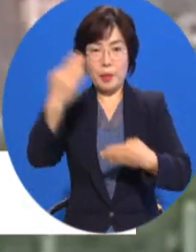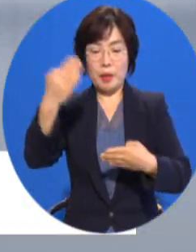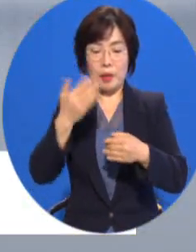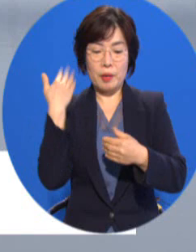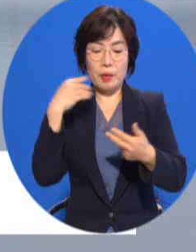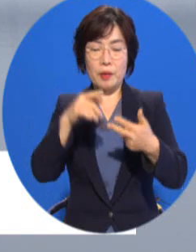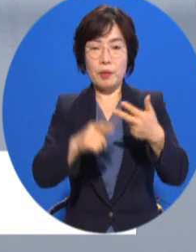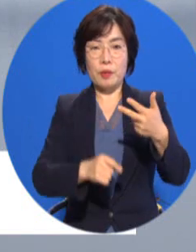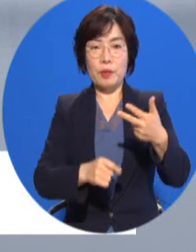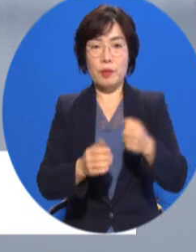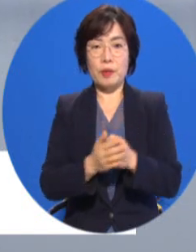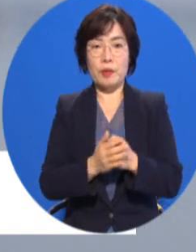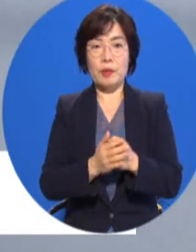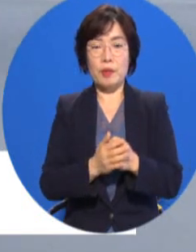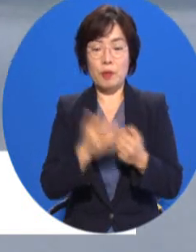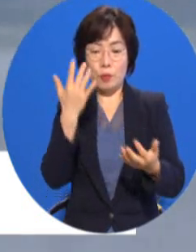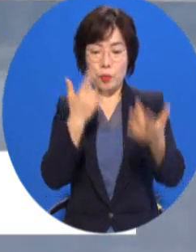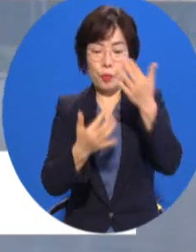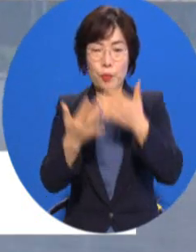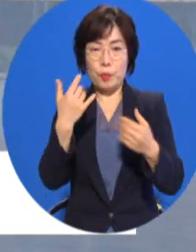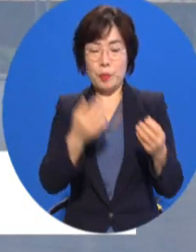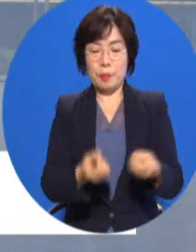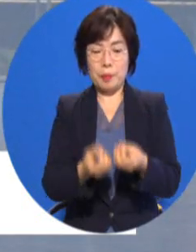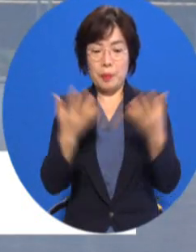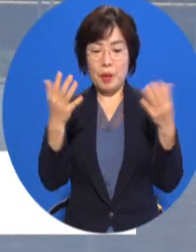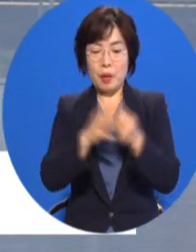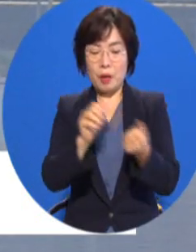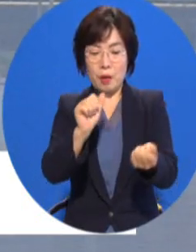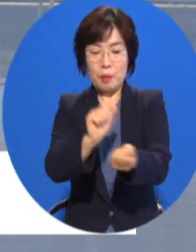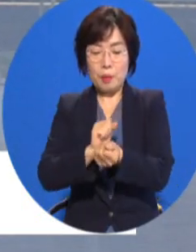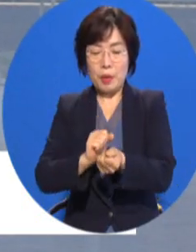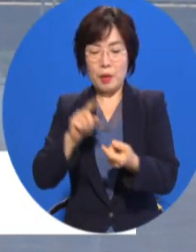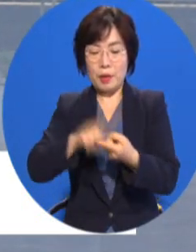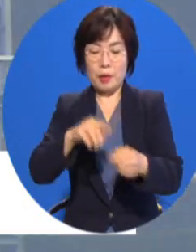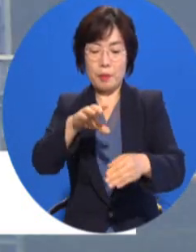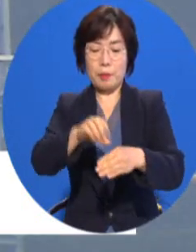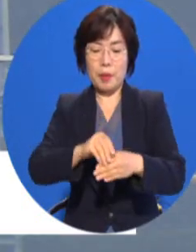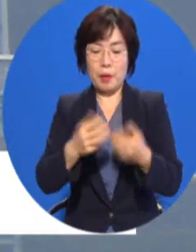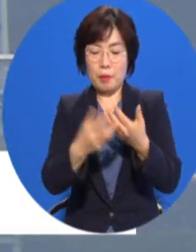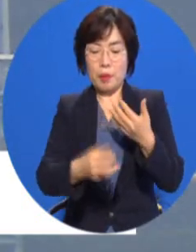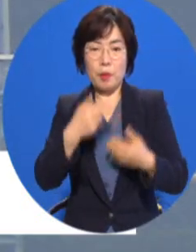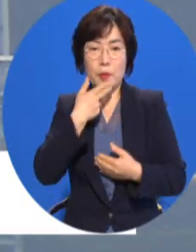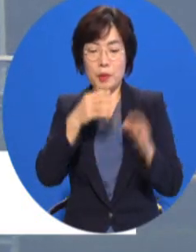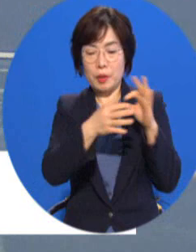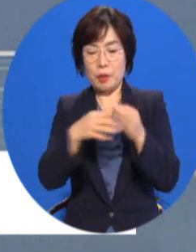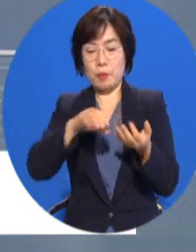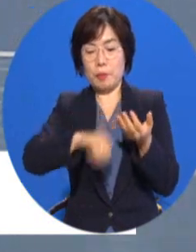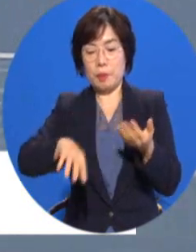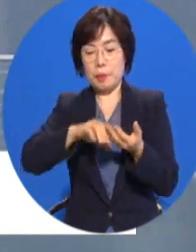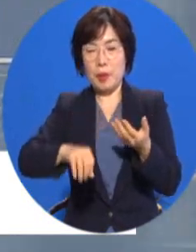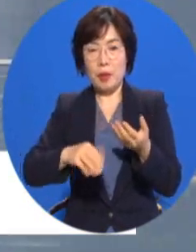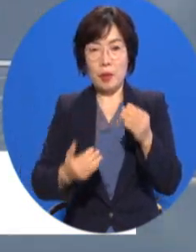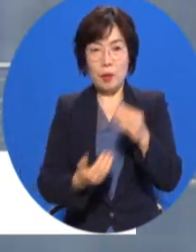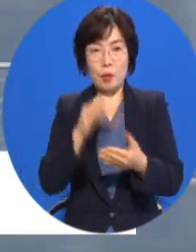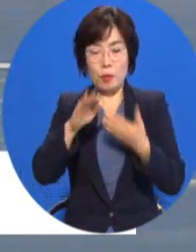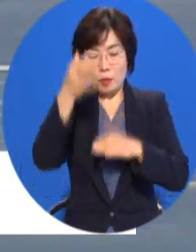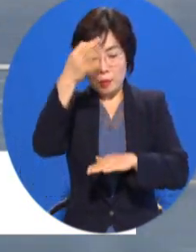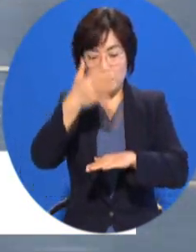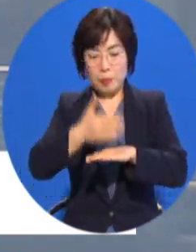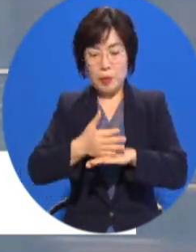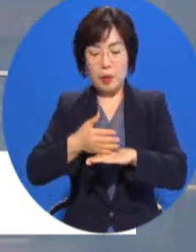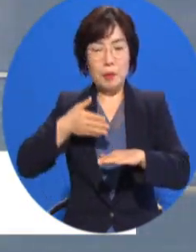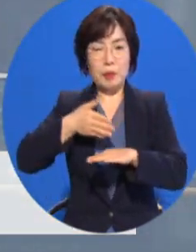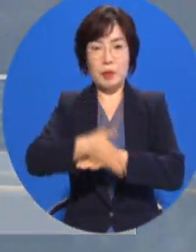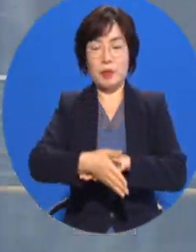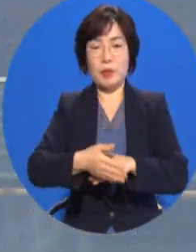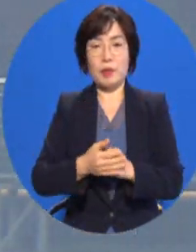7월. 당시 불꽃이 치솟고 오염물질이 여과 없이 배출됐는데도 사고 발생 이후 뒤늦은 사과로 주민들은 불안에